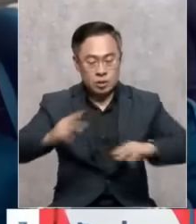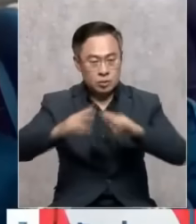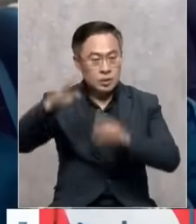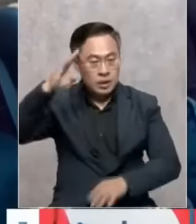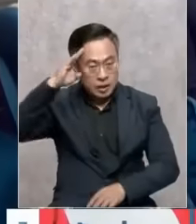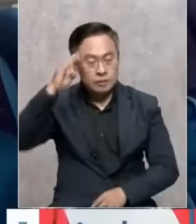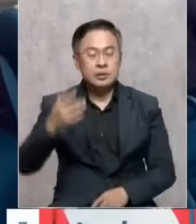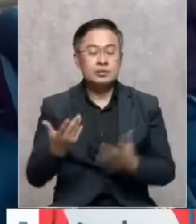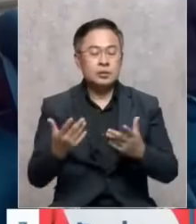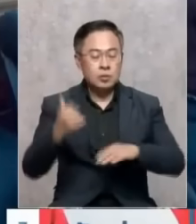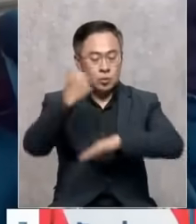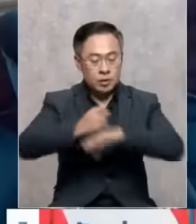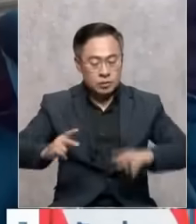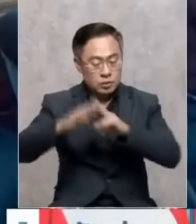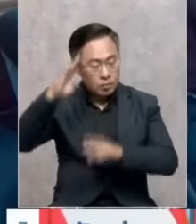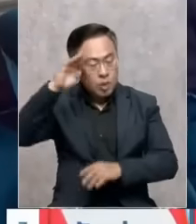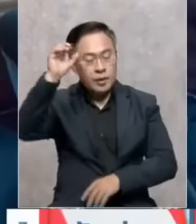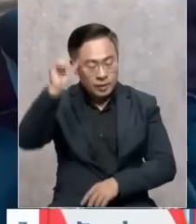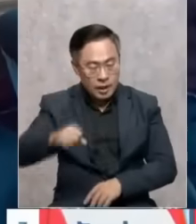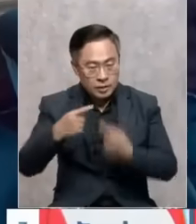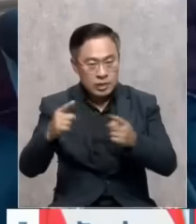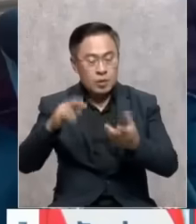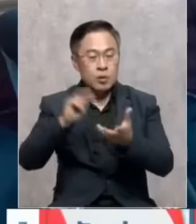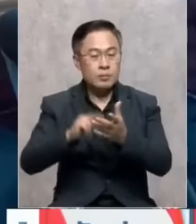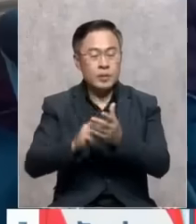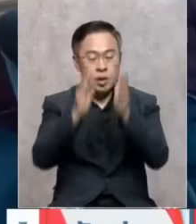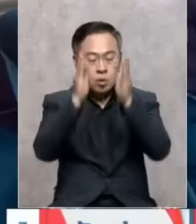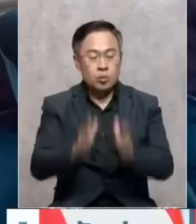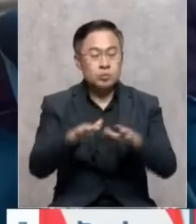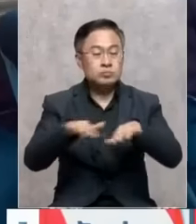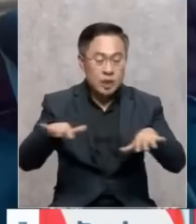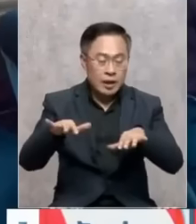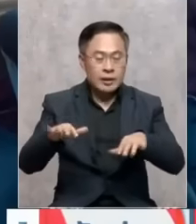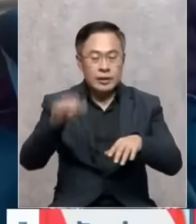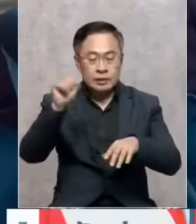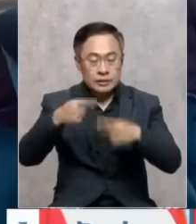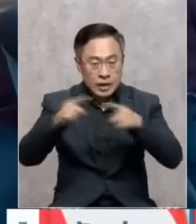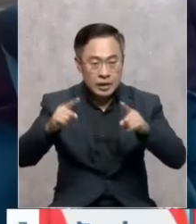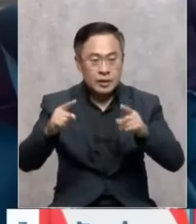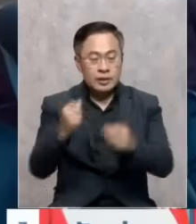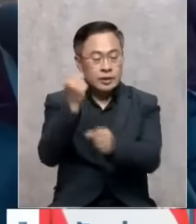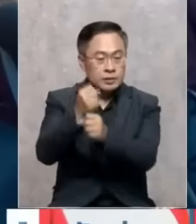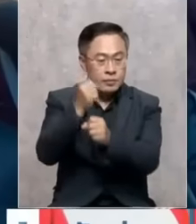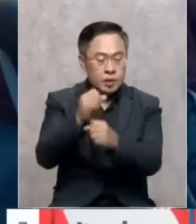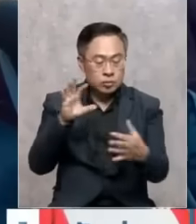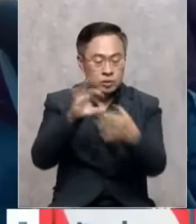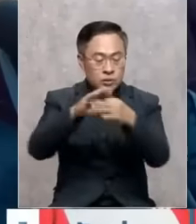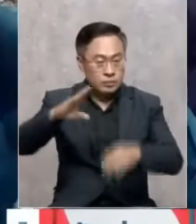ยอะแต่ก็ไม่สู้คนที่ทำมาก่อนโดยเฉพาะความเป็นรัฐมนตรีฉะนั้นจึงต้องมาขอคำแนะนำค่ะ